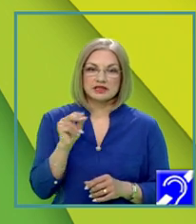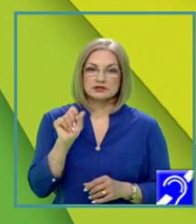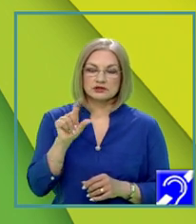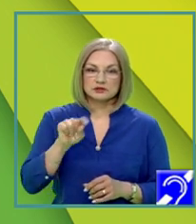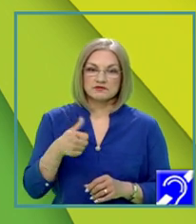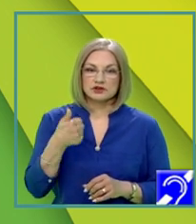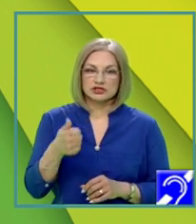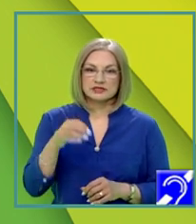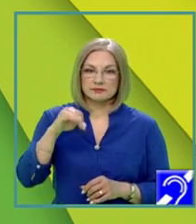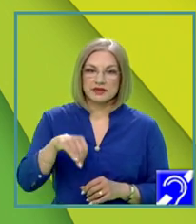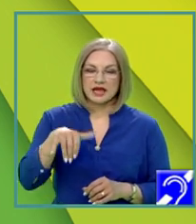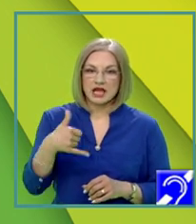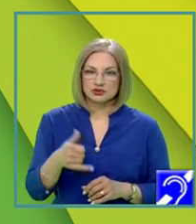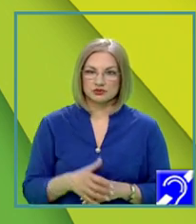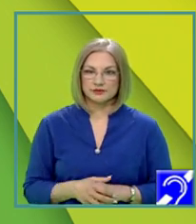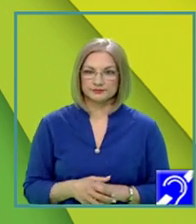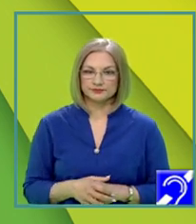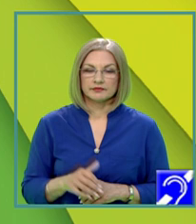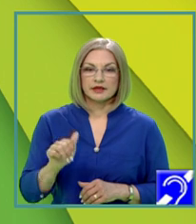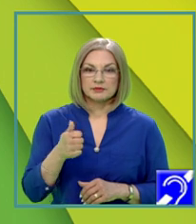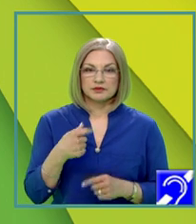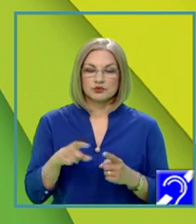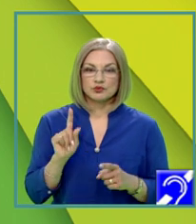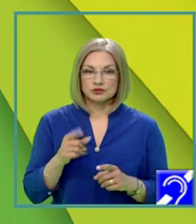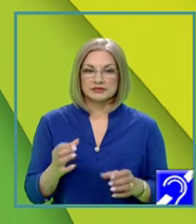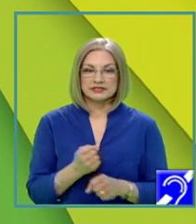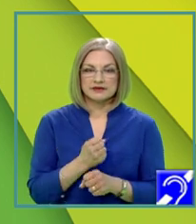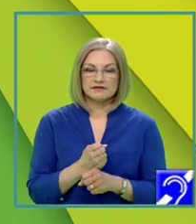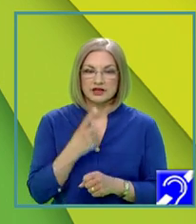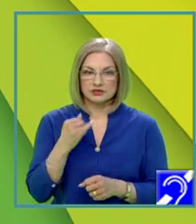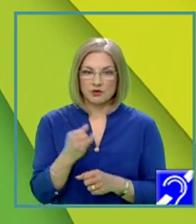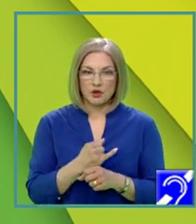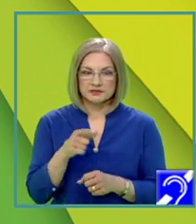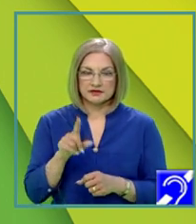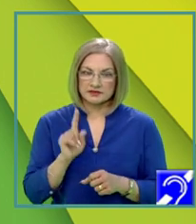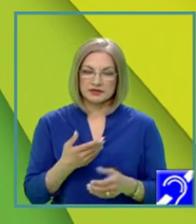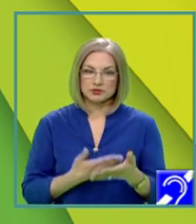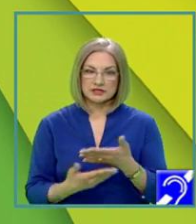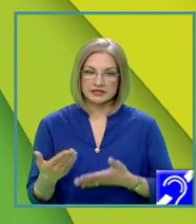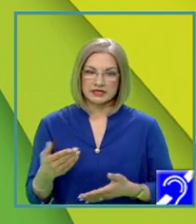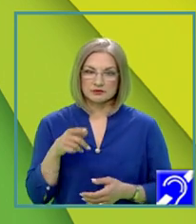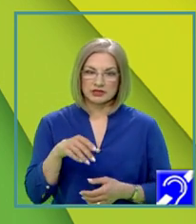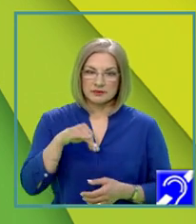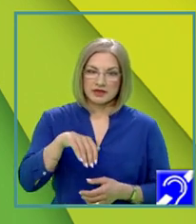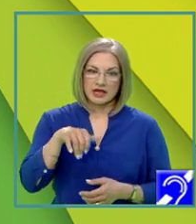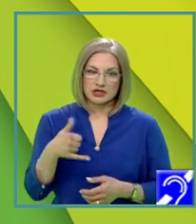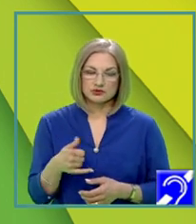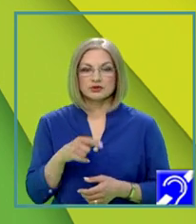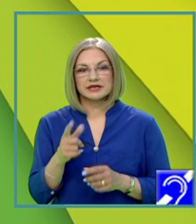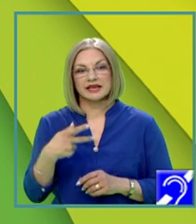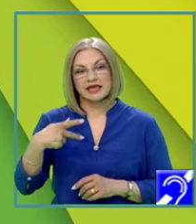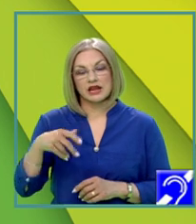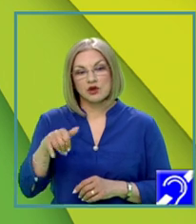12,6 angajări primul lucru pe care îl facem observăm că trebuie să transformăm acest megajouli în chiloți joi